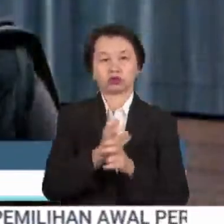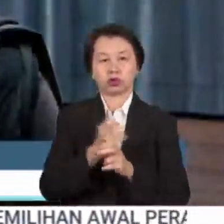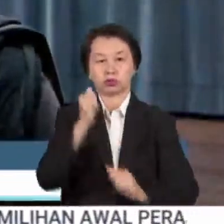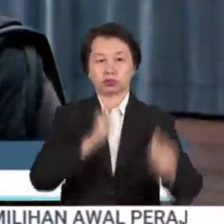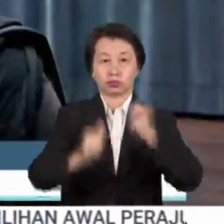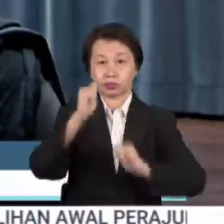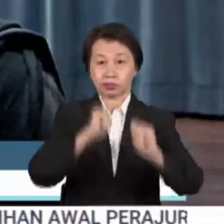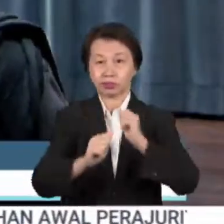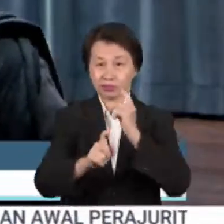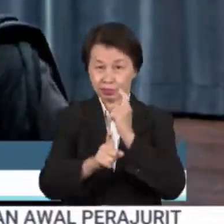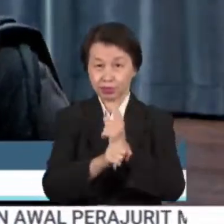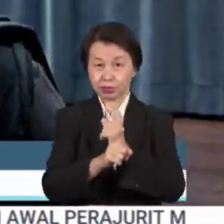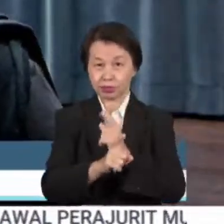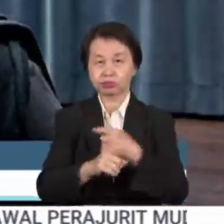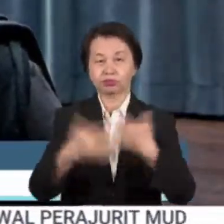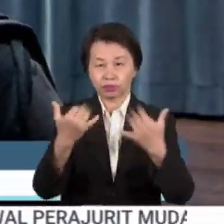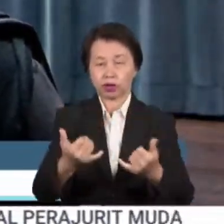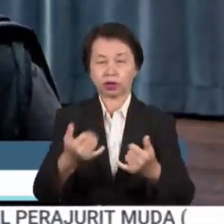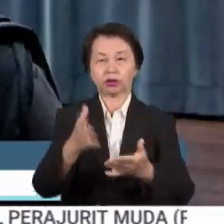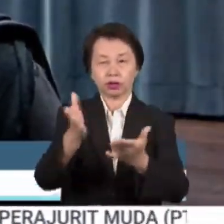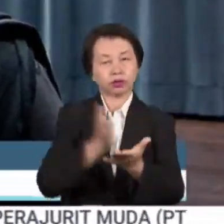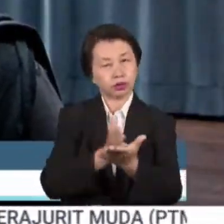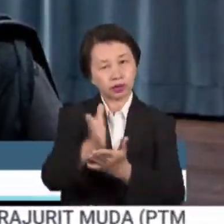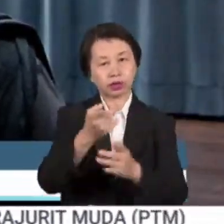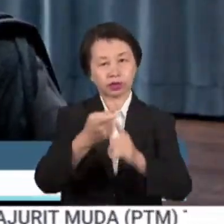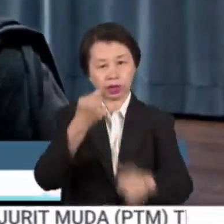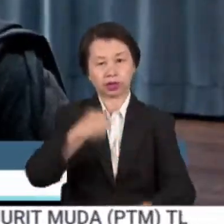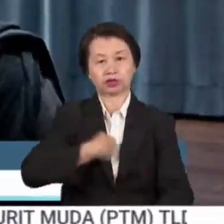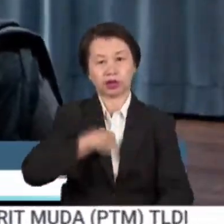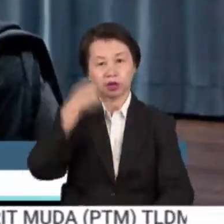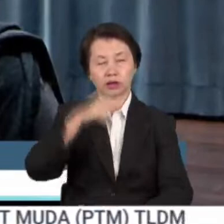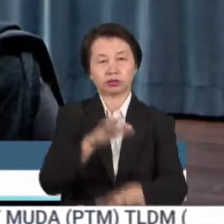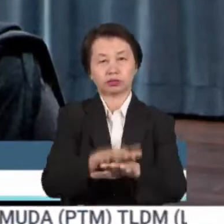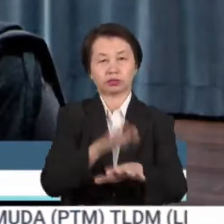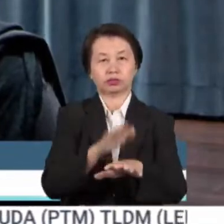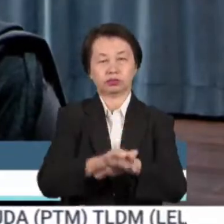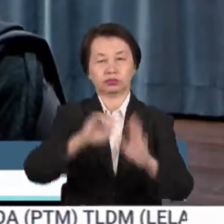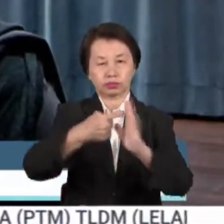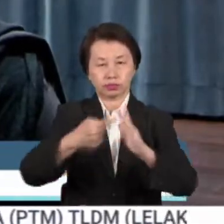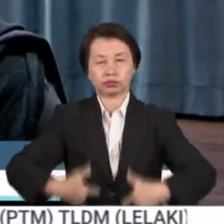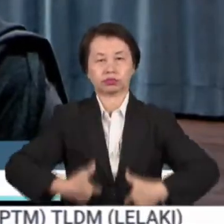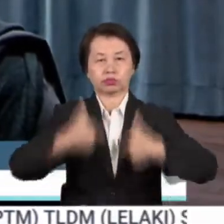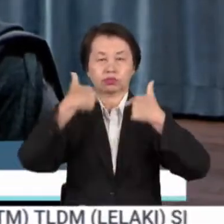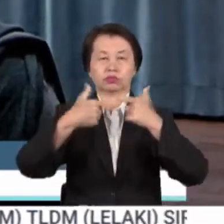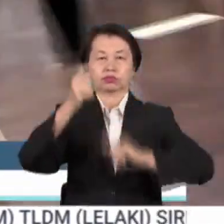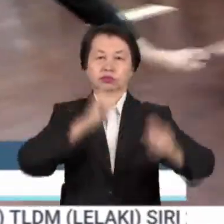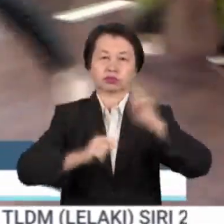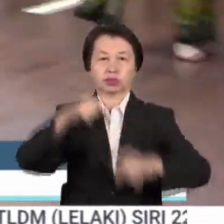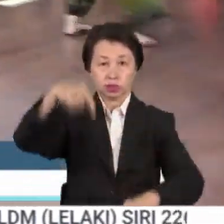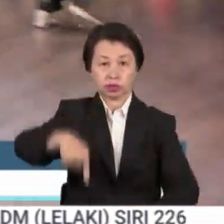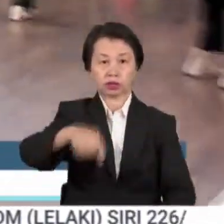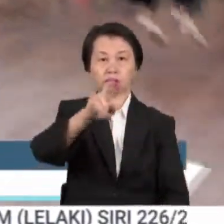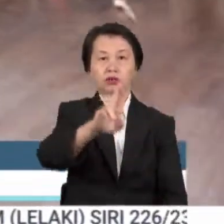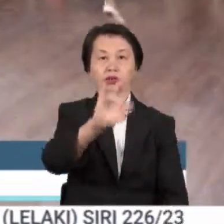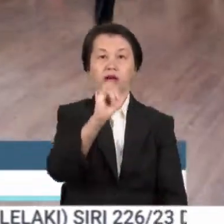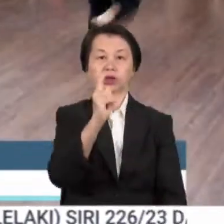teater. Jadi ini adalah kelangsungan saya untuk semarakkan teater di UiTM.